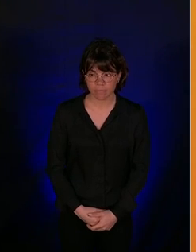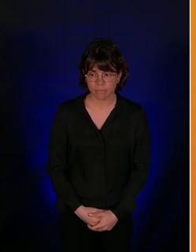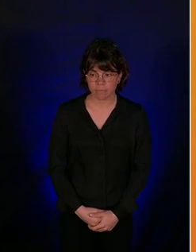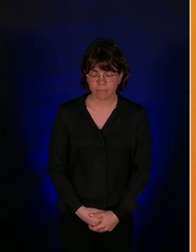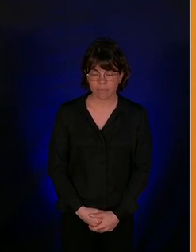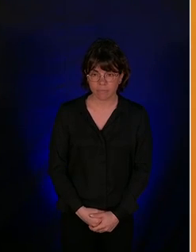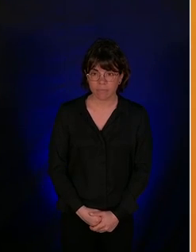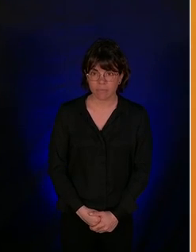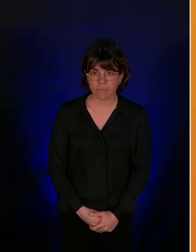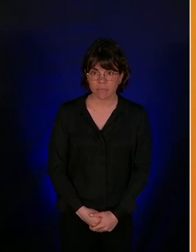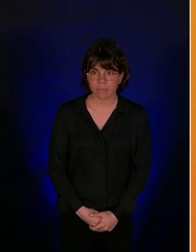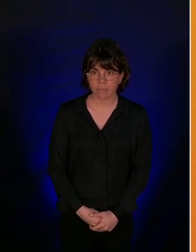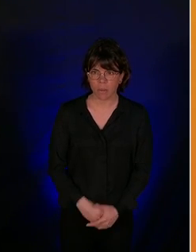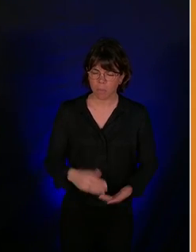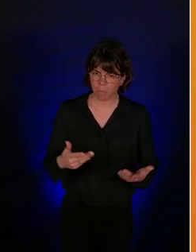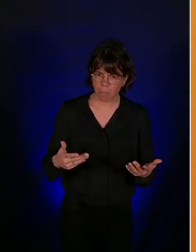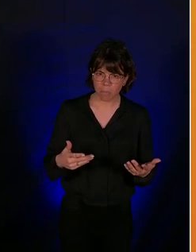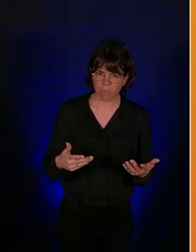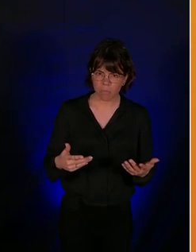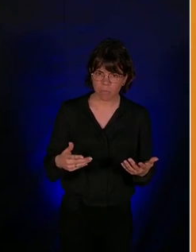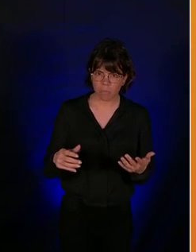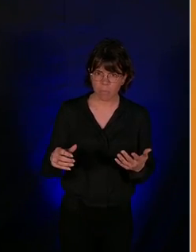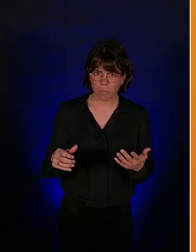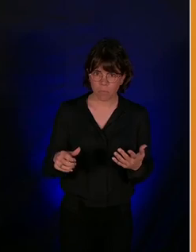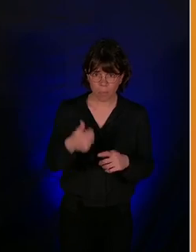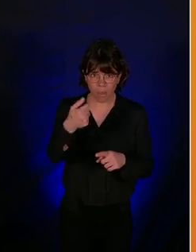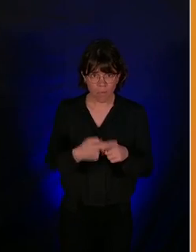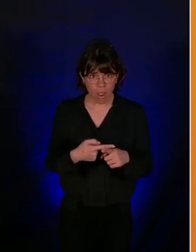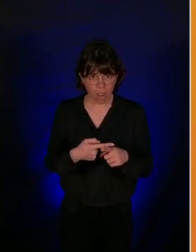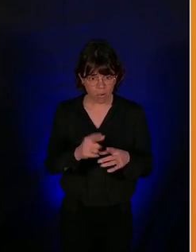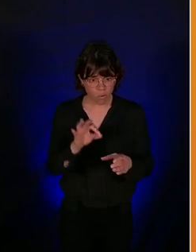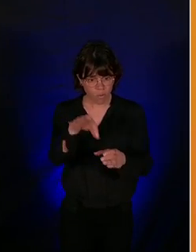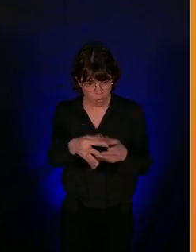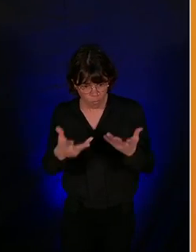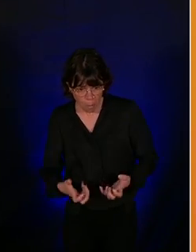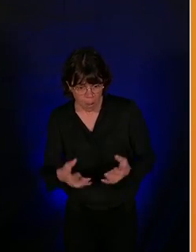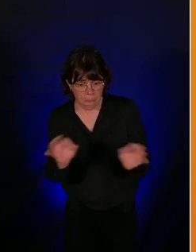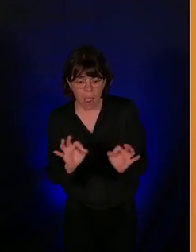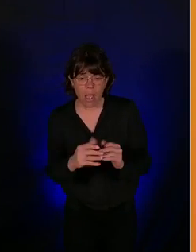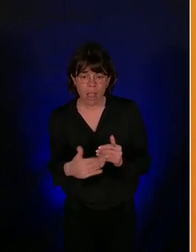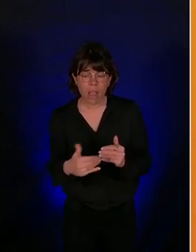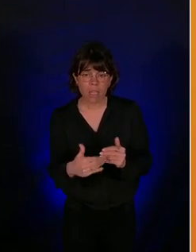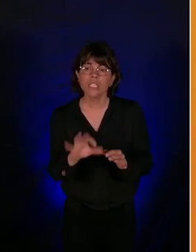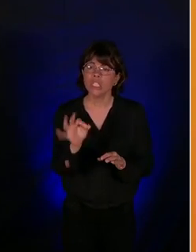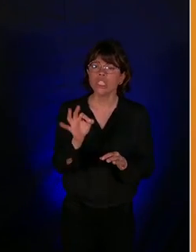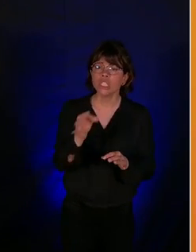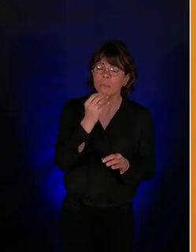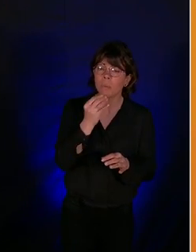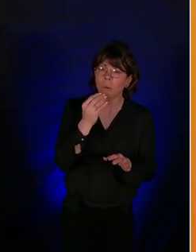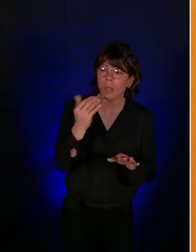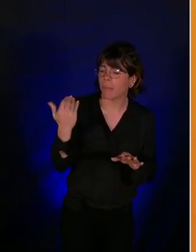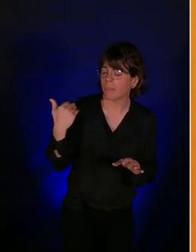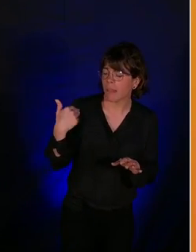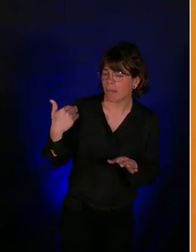temp c'est la première fois que quand on décide que passer au vote que ça passe pas vote excuse-moi j'avais une